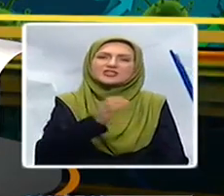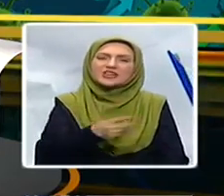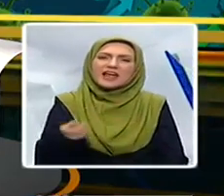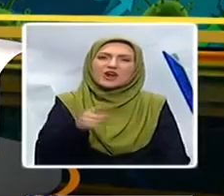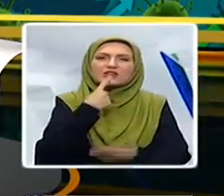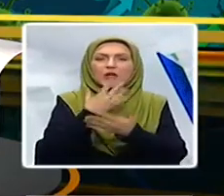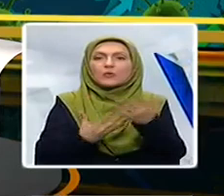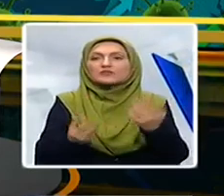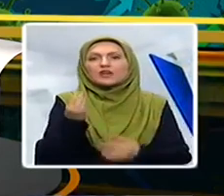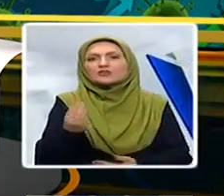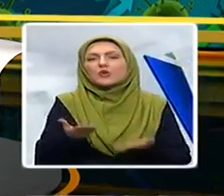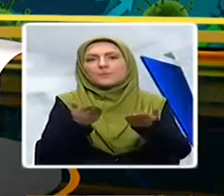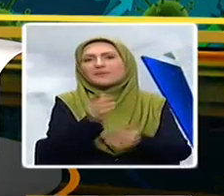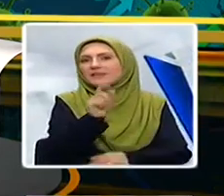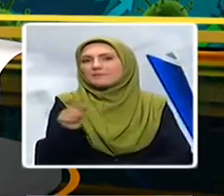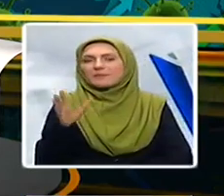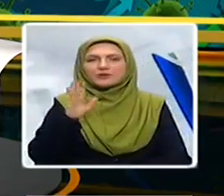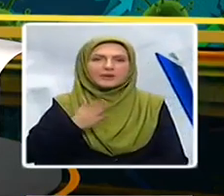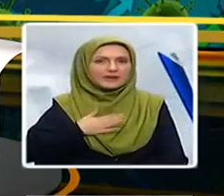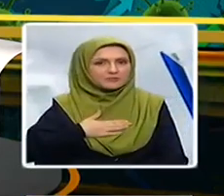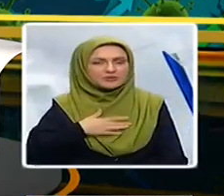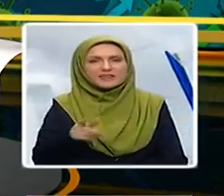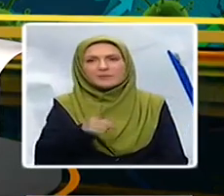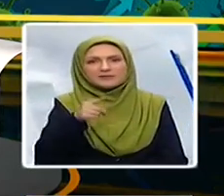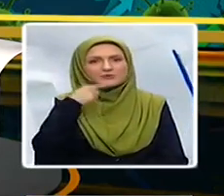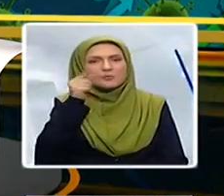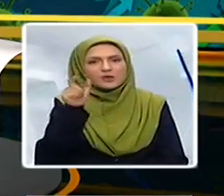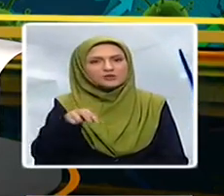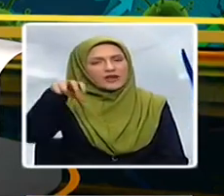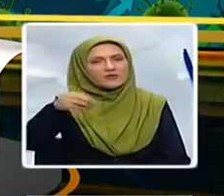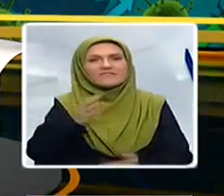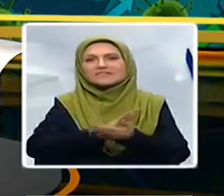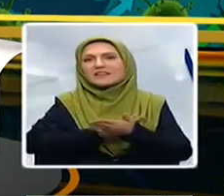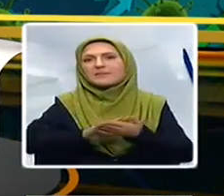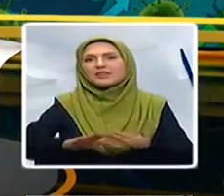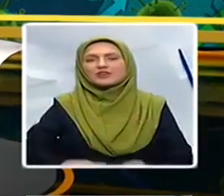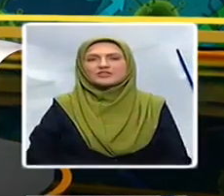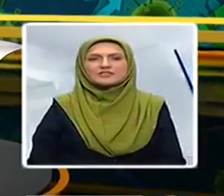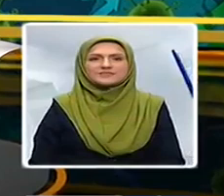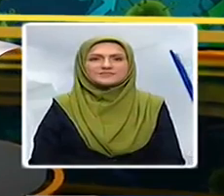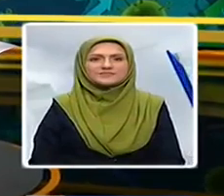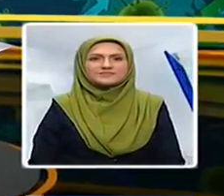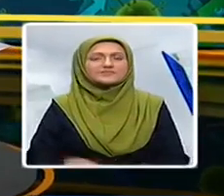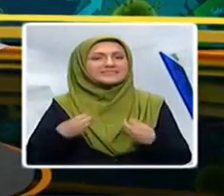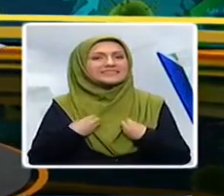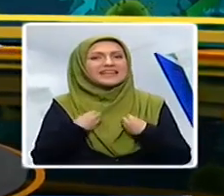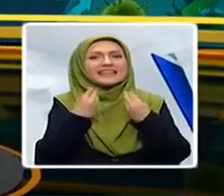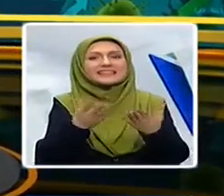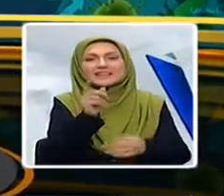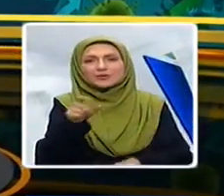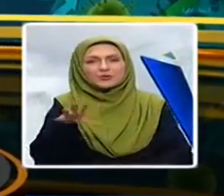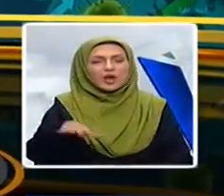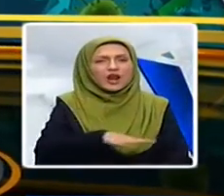کنیم. خیلی متشکرم آقای دکتر جهانپور، سخنگوی محترم وزارت بهداشت. خیرین در سراسر